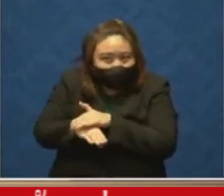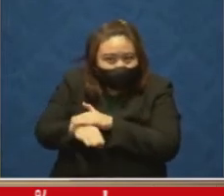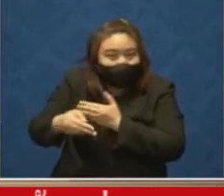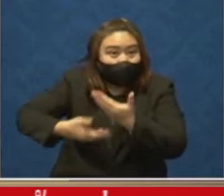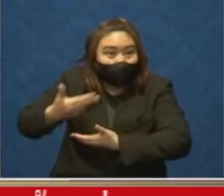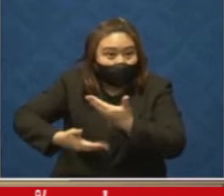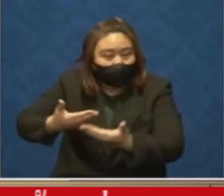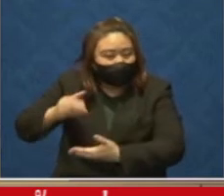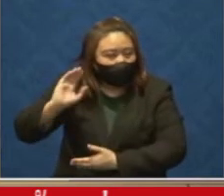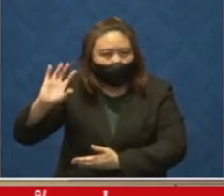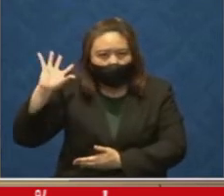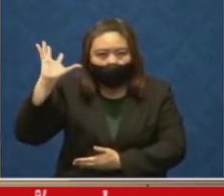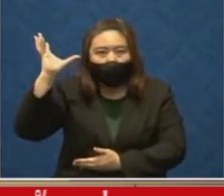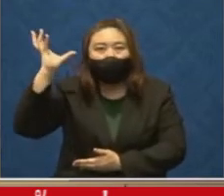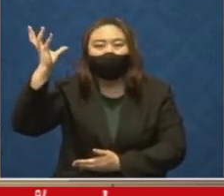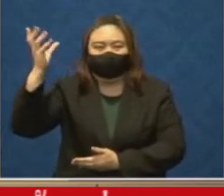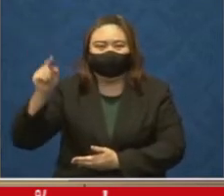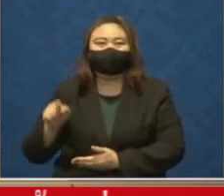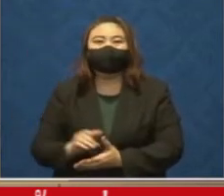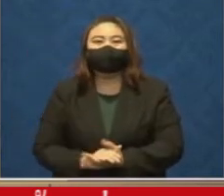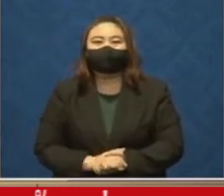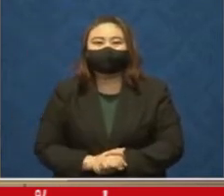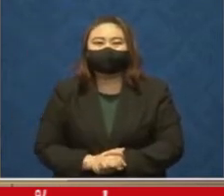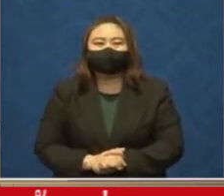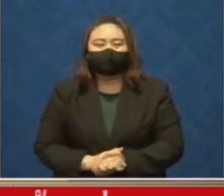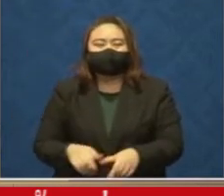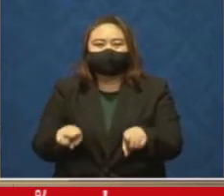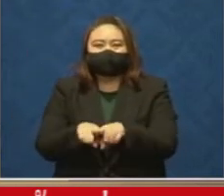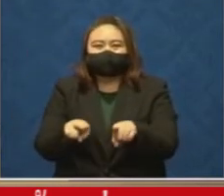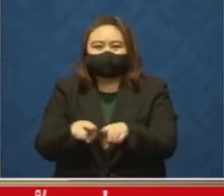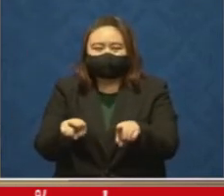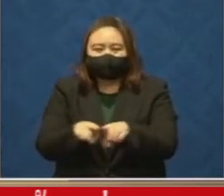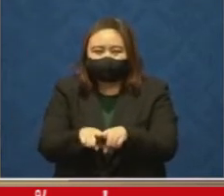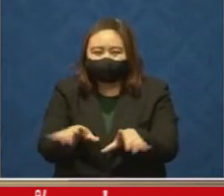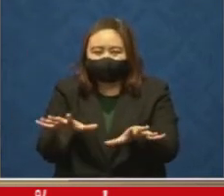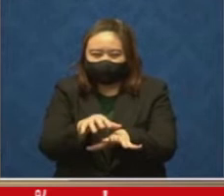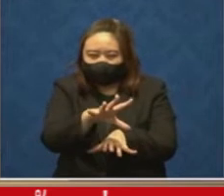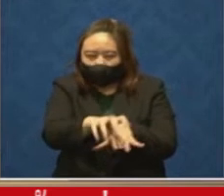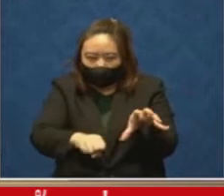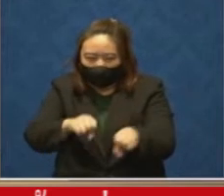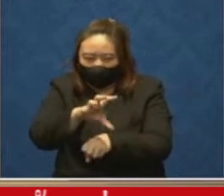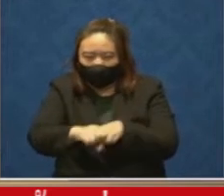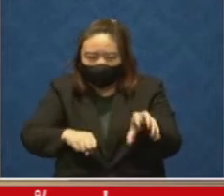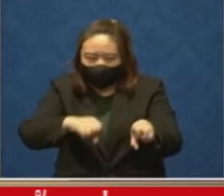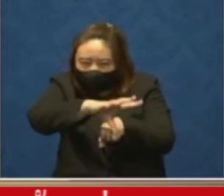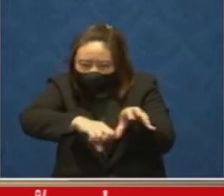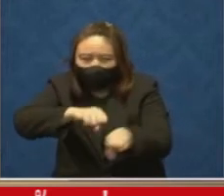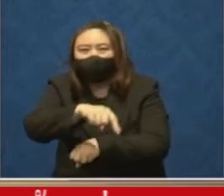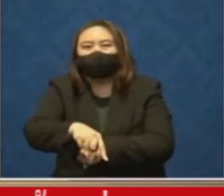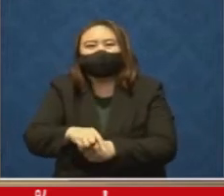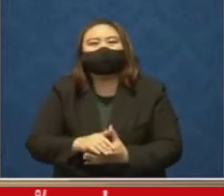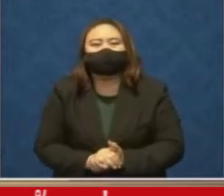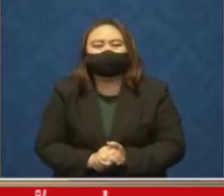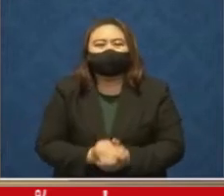โลกครัอัี้ตองย้นะครับเพระมันเป็นปริงดูดเลืดเป็นเห็บดูดเลือด